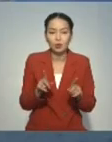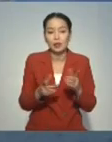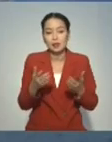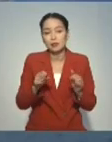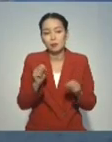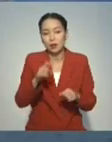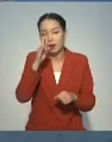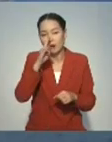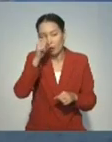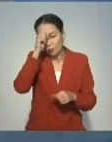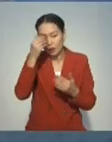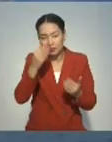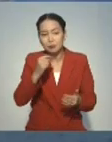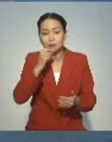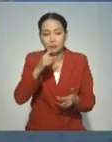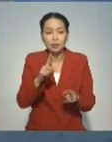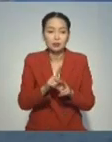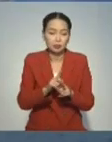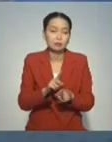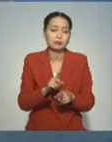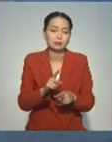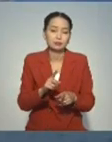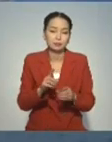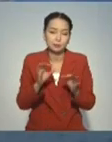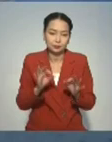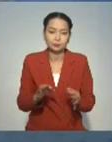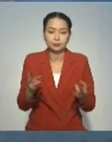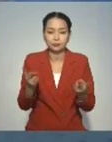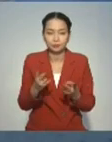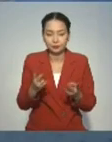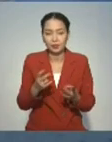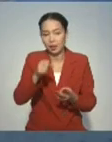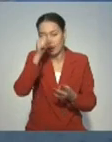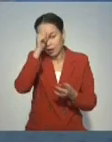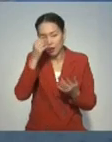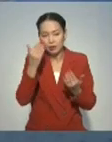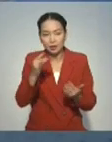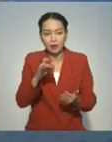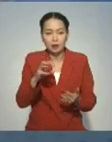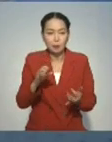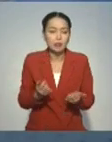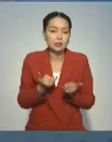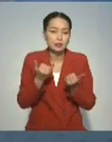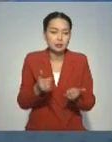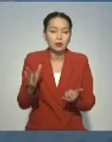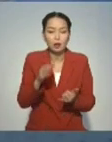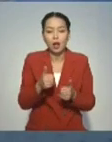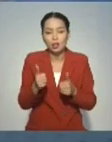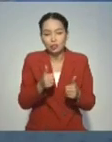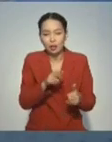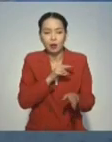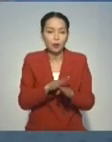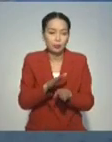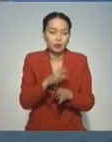құдай астар кешкі ауызашар уақытында өткізілсе деген тілегін жеткізді. Алла тағала Рамазанның құрметі үшін жасаған жақсы істеріміздің